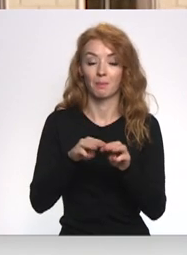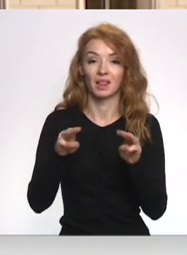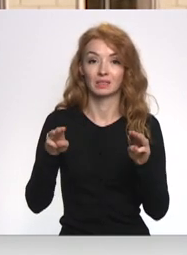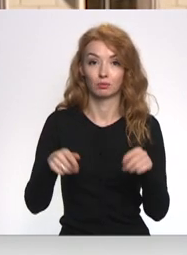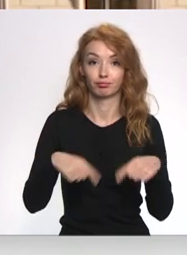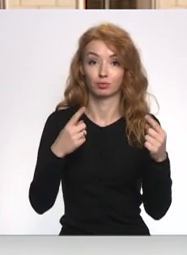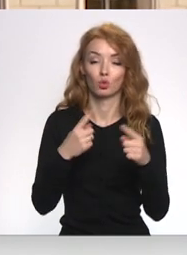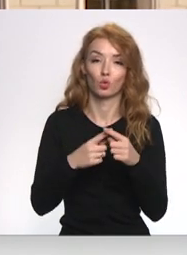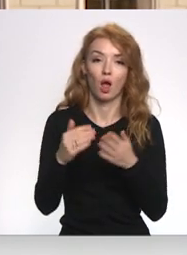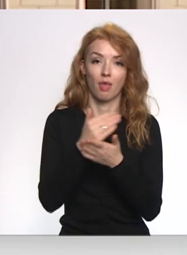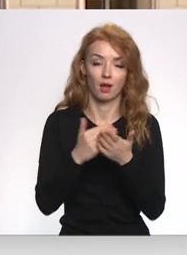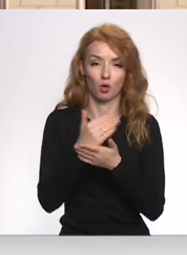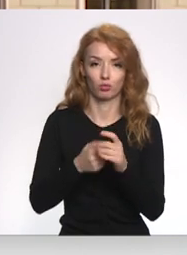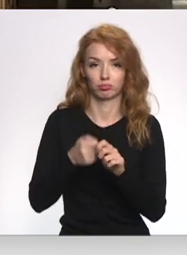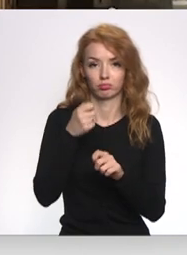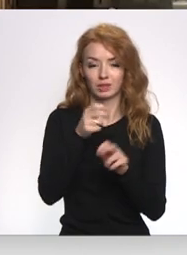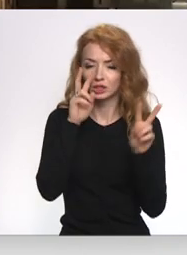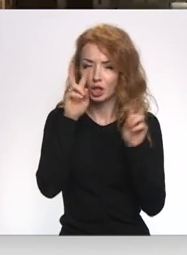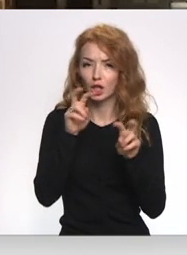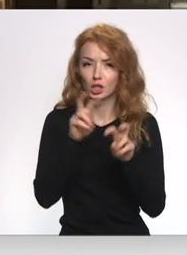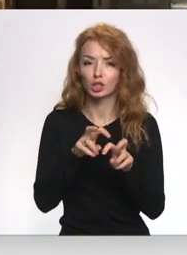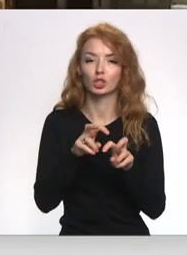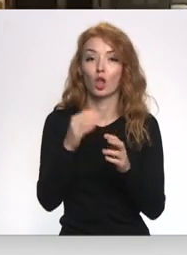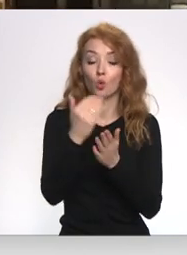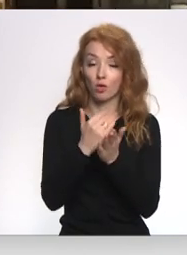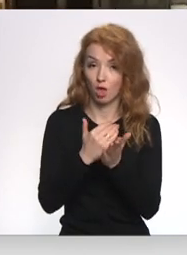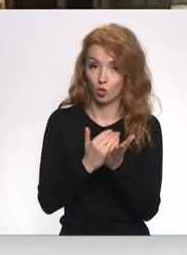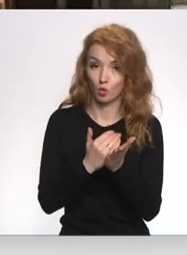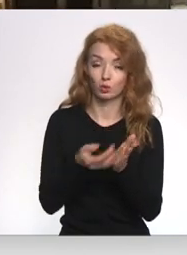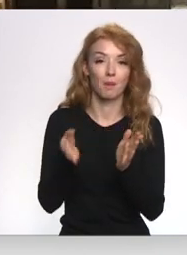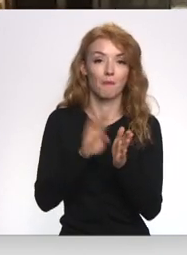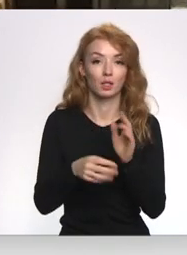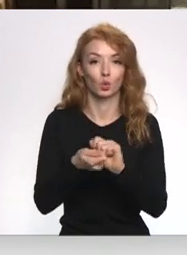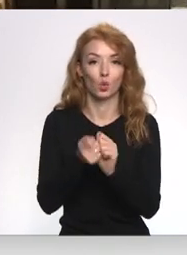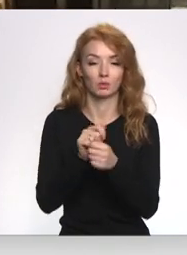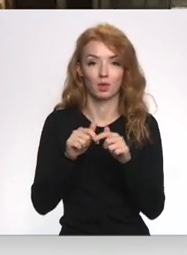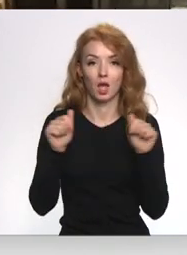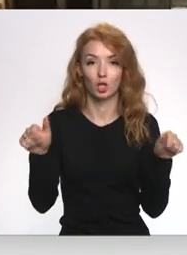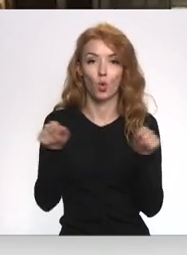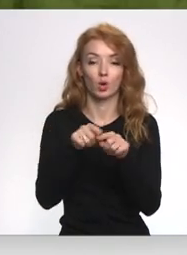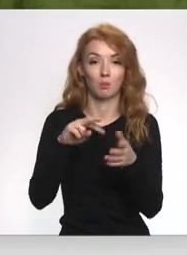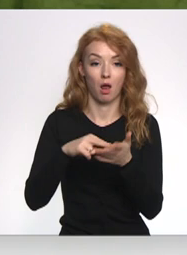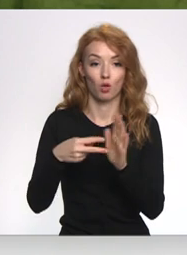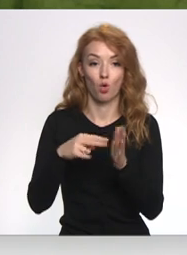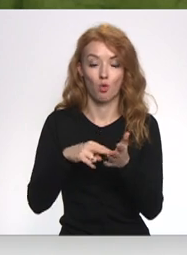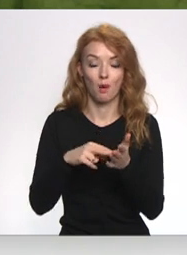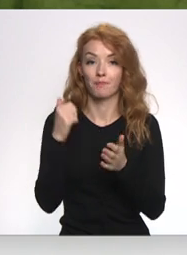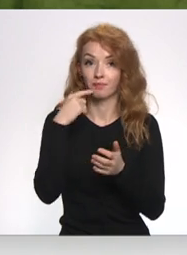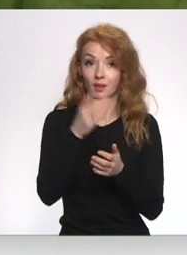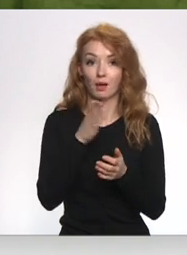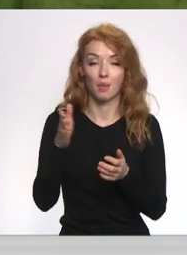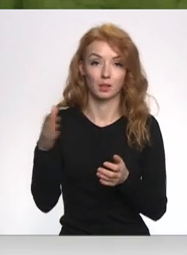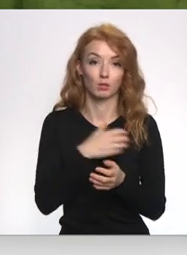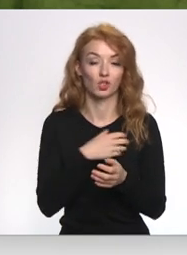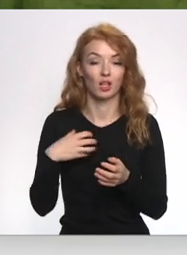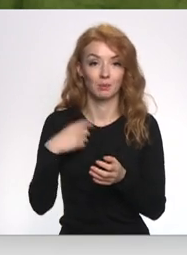iebildumiem un ir atkārtot iesniegus izskatīšanai saistošos noteikumus bez grozījumiem teritorijas plānojumā. Katra pašvaldības iniciatīva,